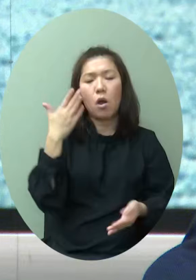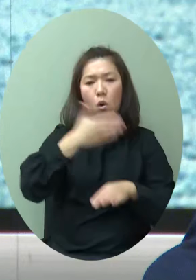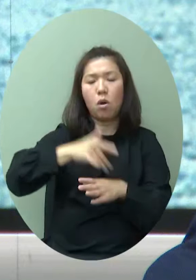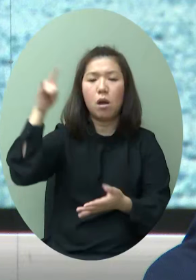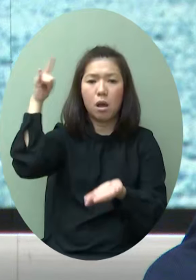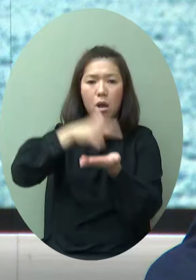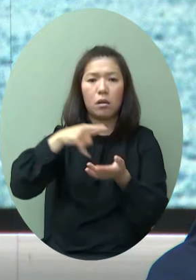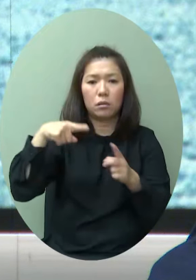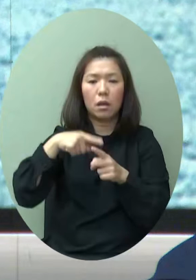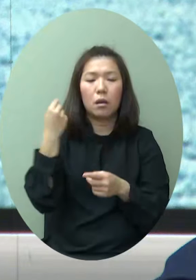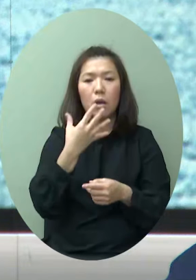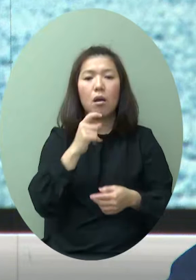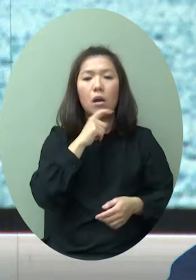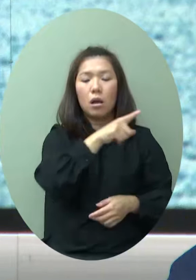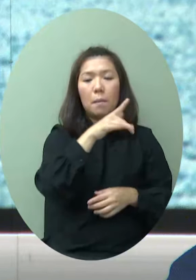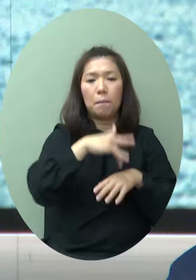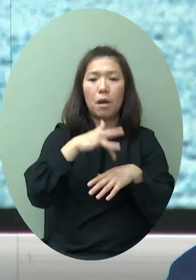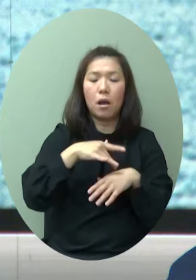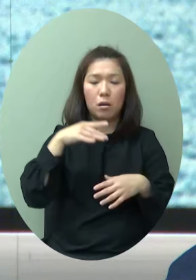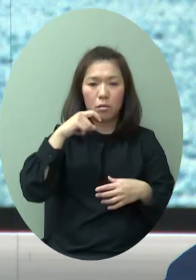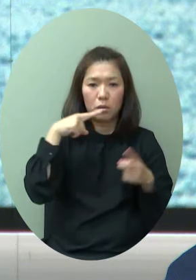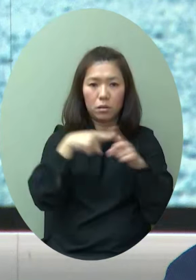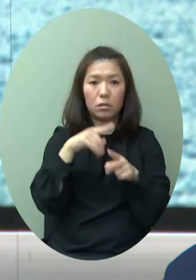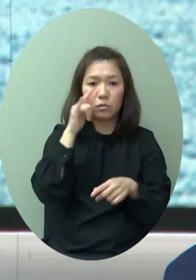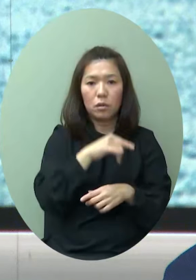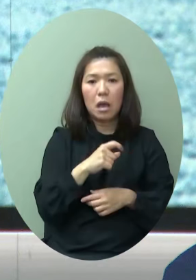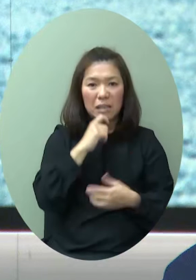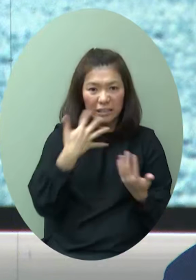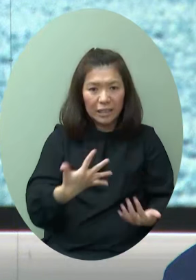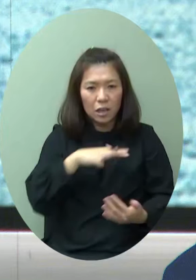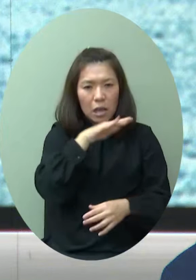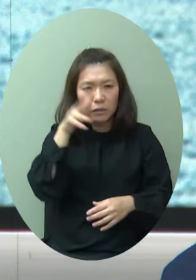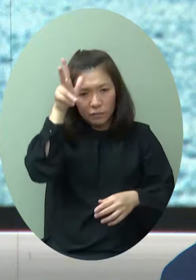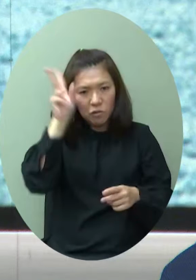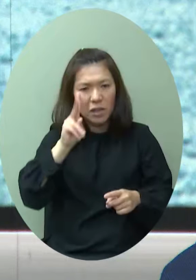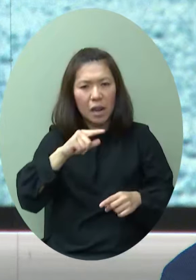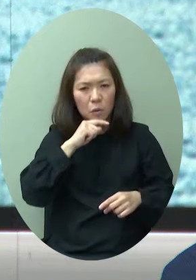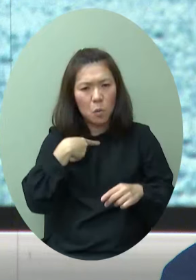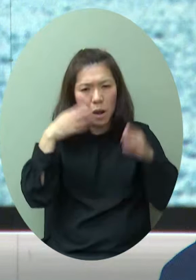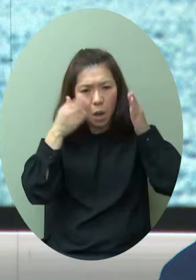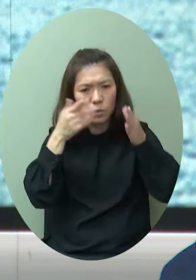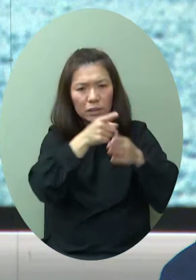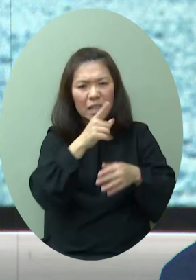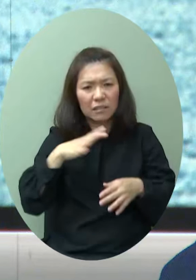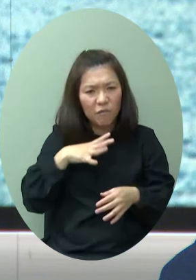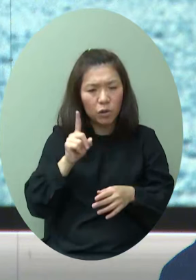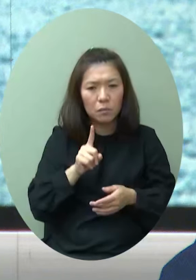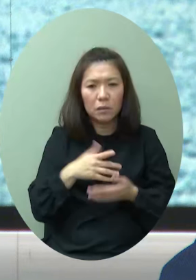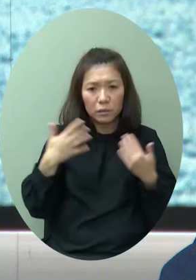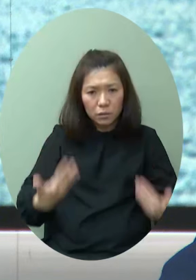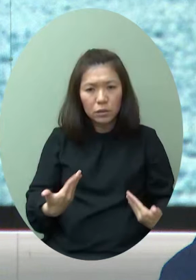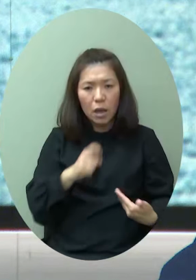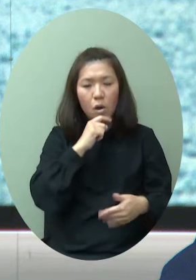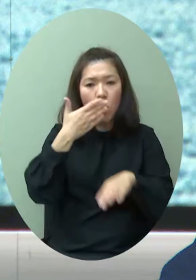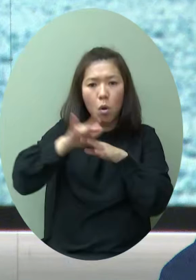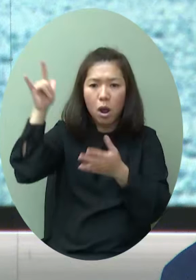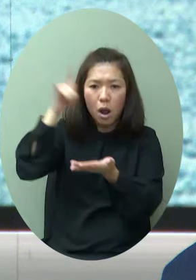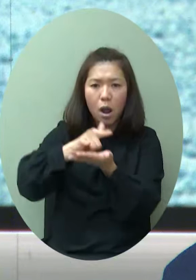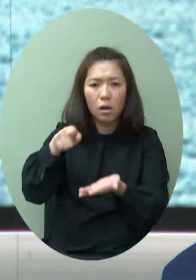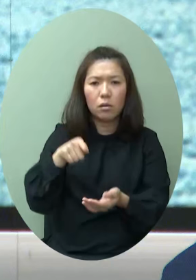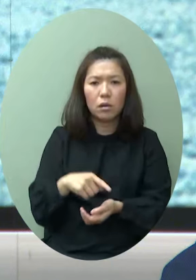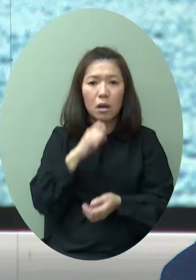埋即係密切接觸者。咁但係當然我哋都要密切注視個情況，咁因為始終現時嚟講咧，抵港旅客可能